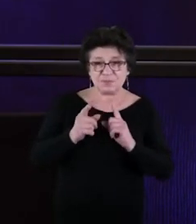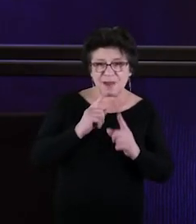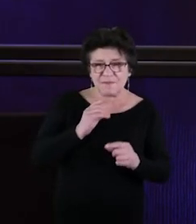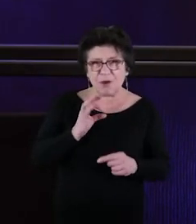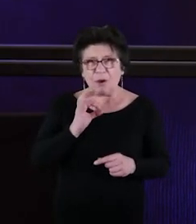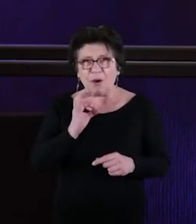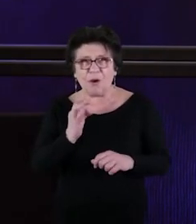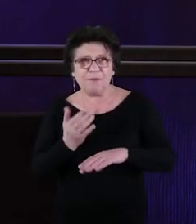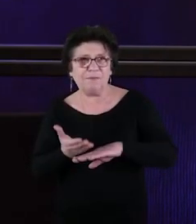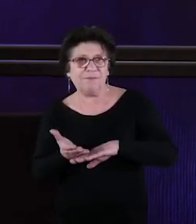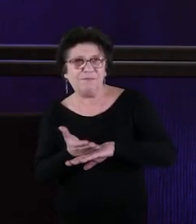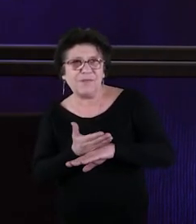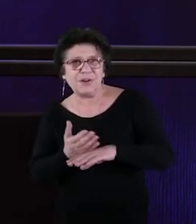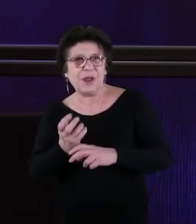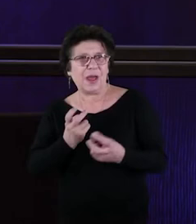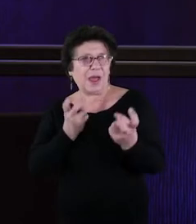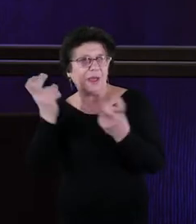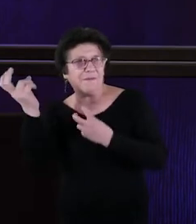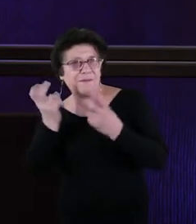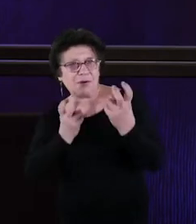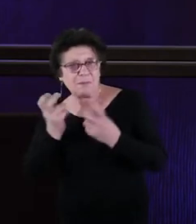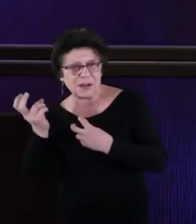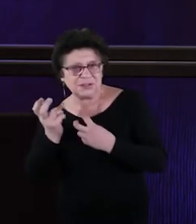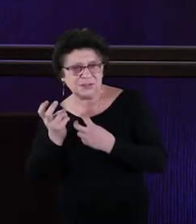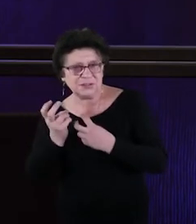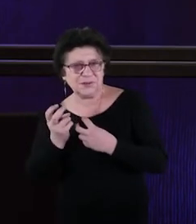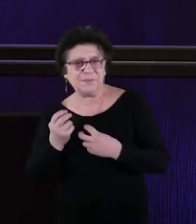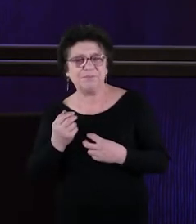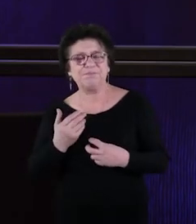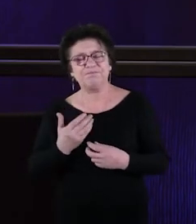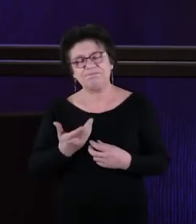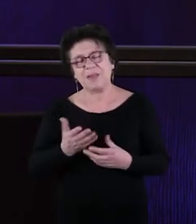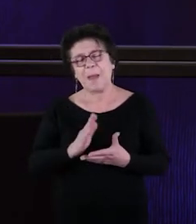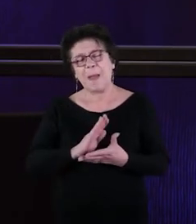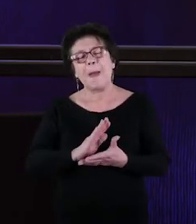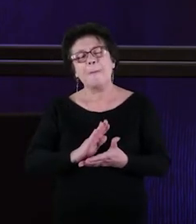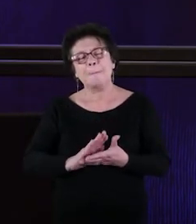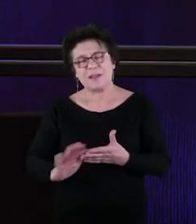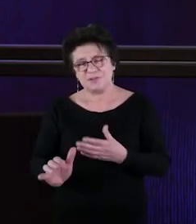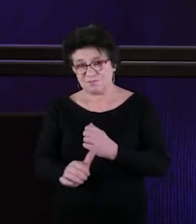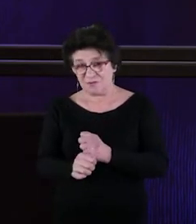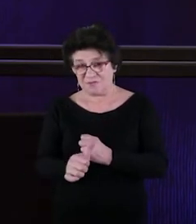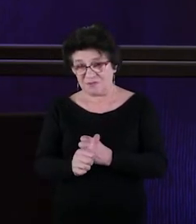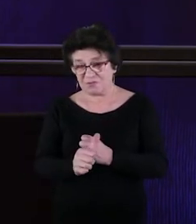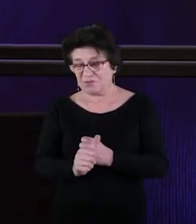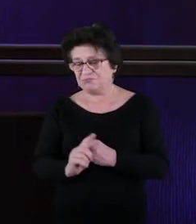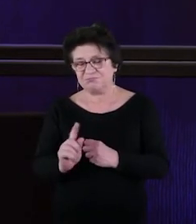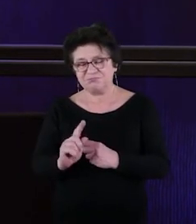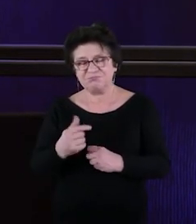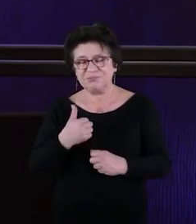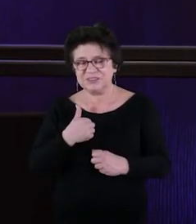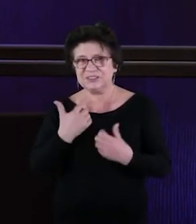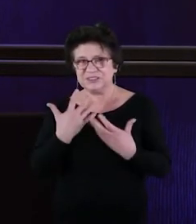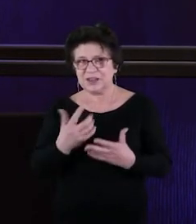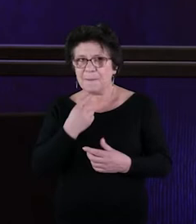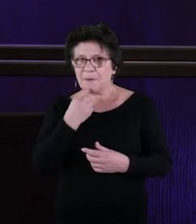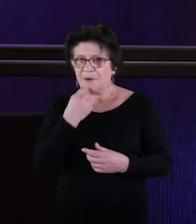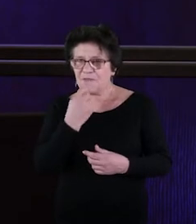o fake newsach No to nie bez powodu zaczynam od królowej kryminału ponieważ jakby